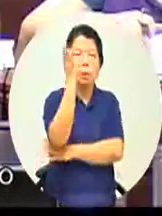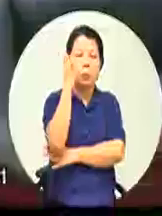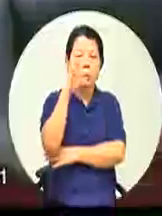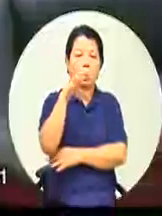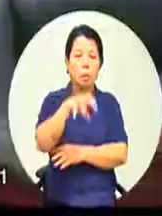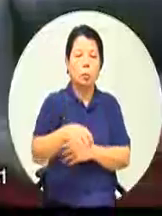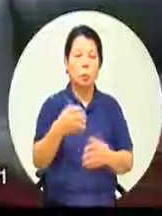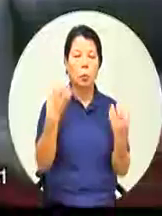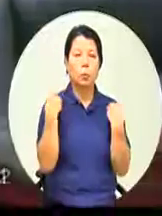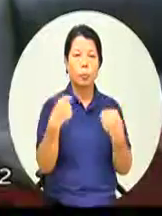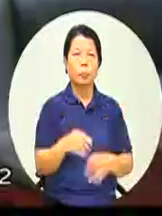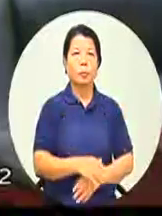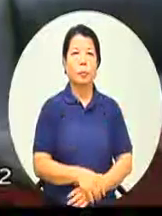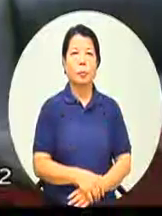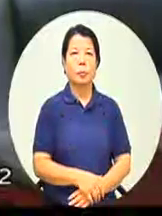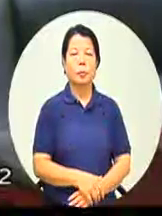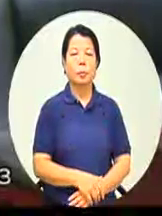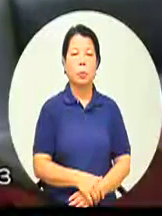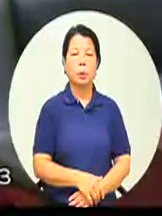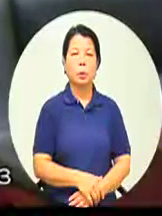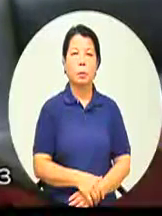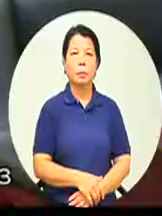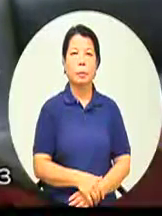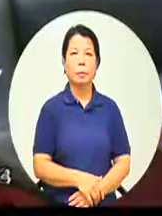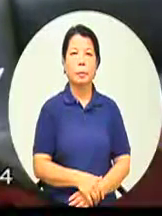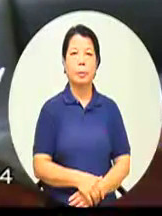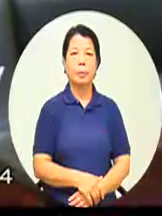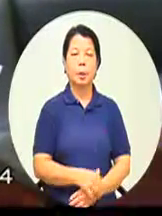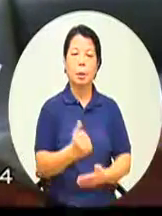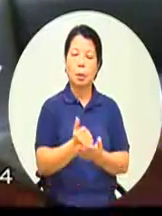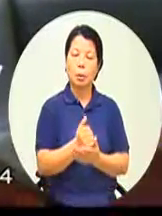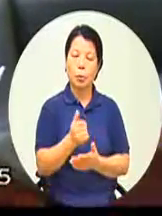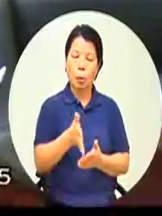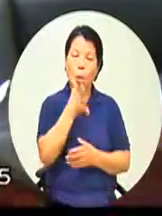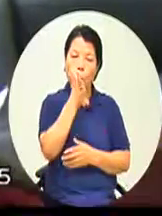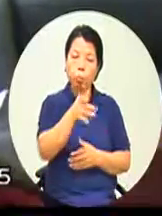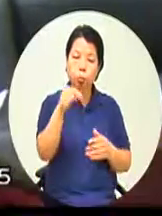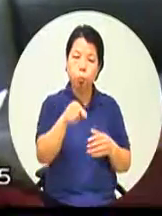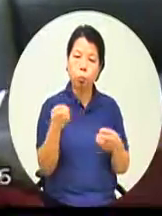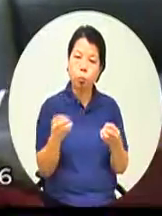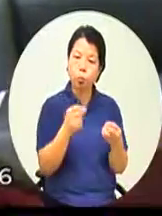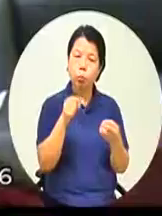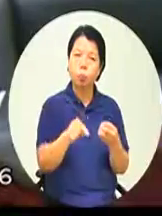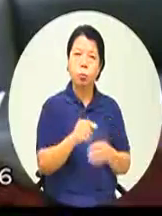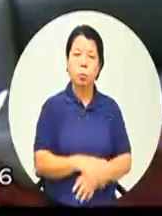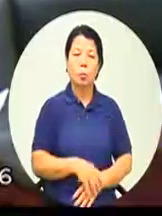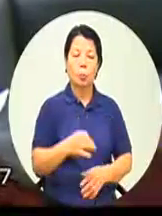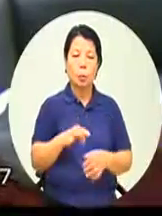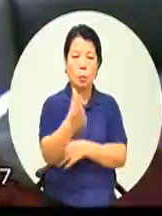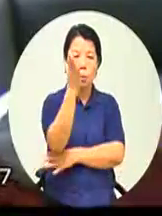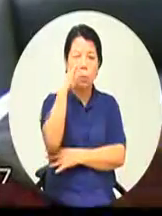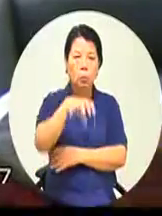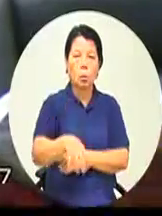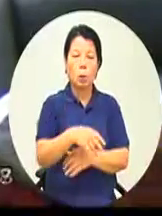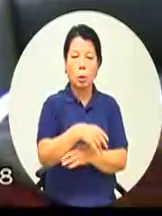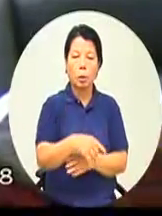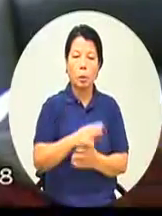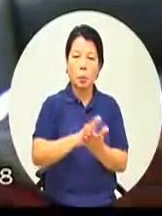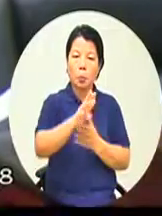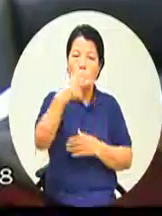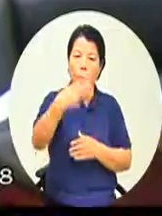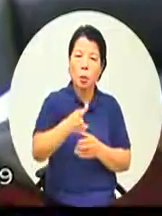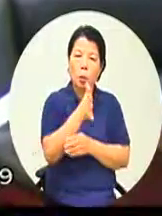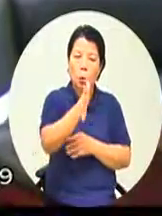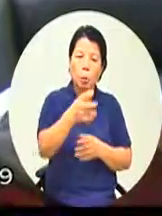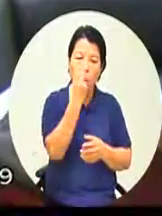谢，请局长请坐。那我现在就要来谈这个问题，就是说，好，那财政局后续我们还会再问他那个管